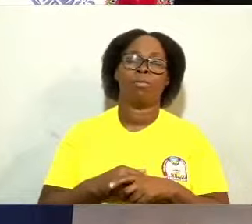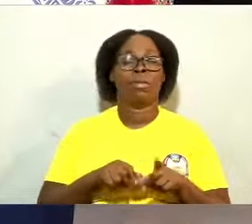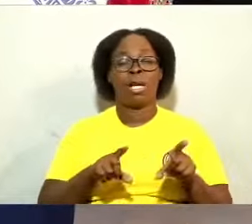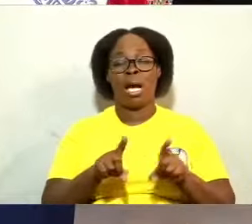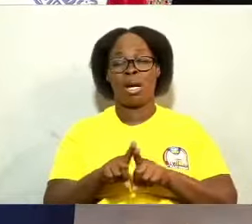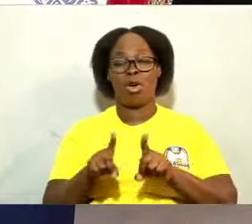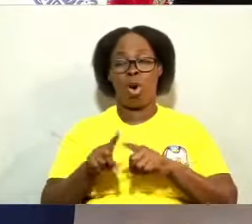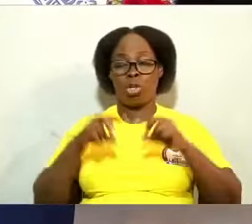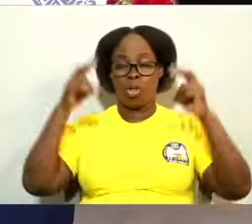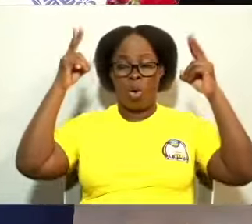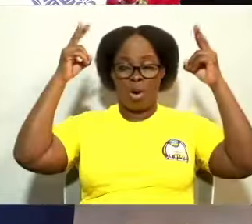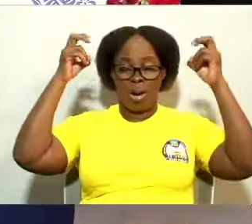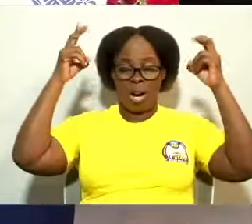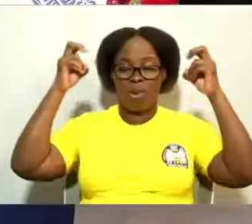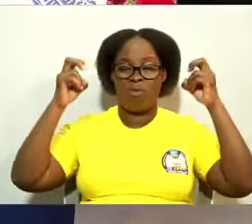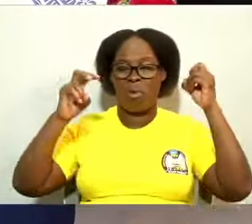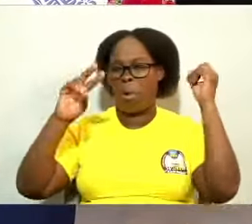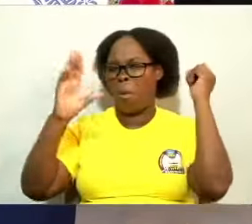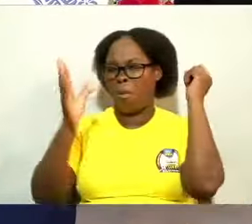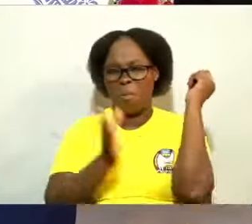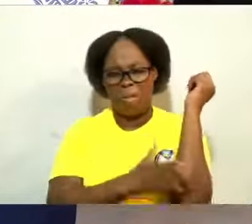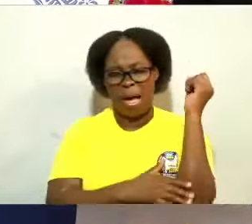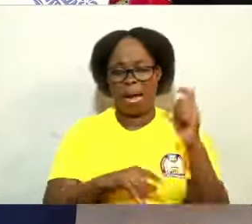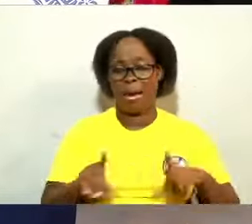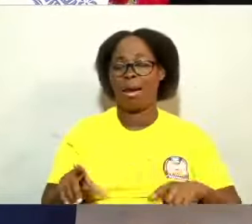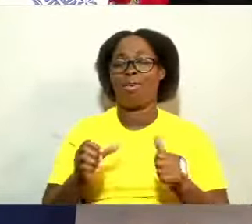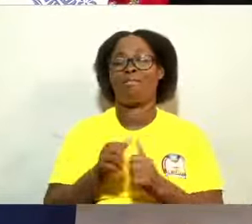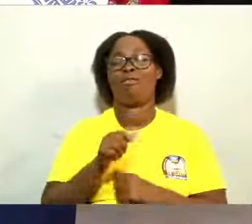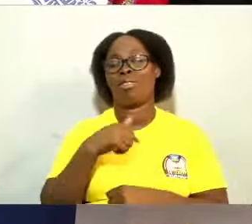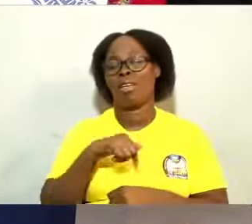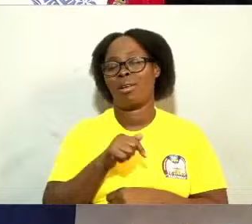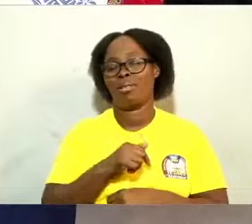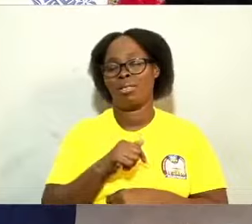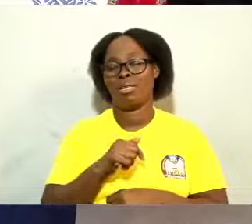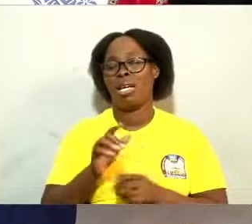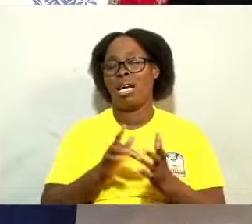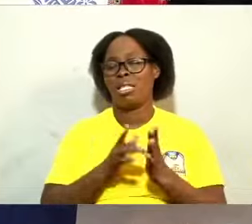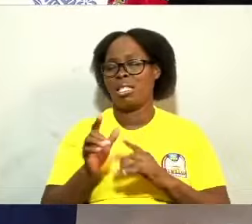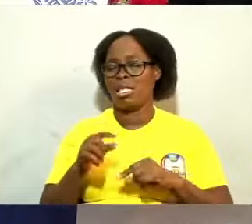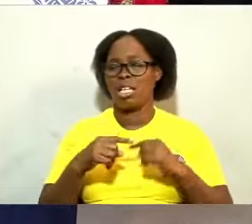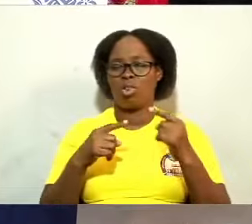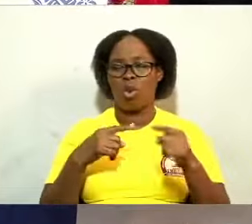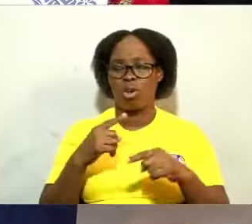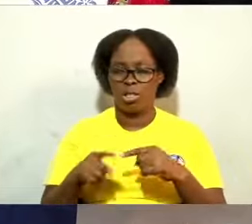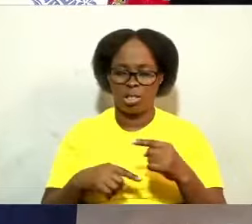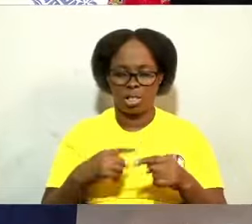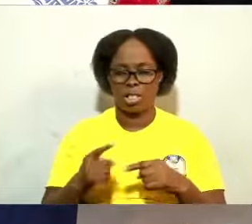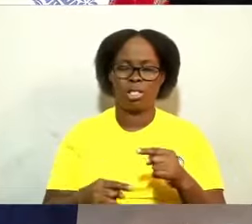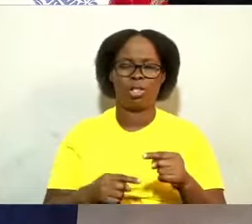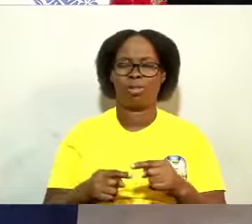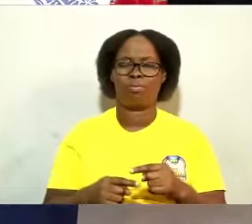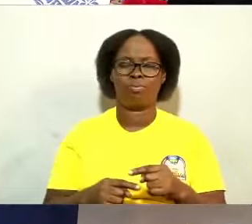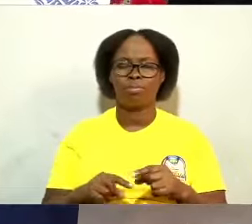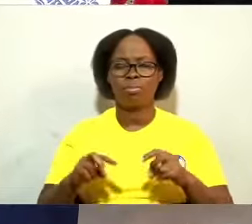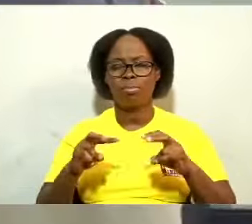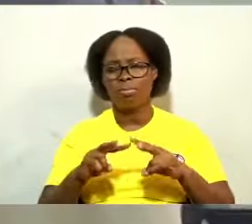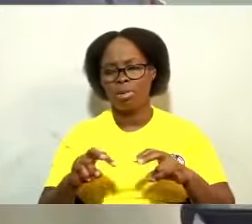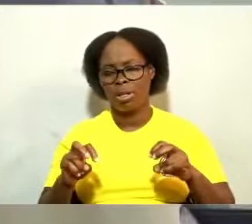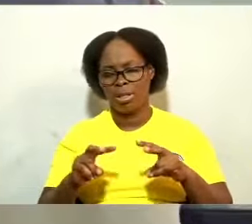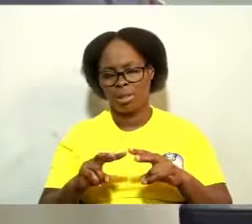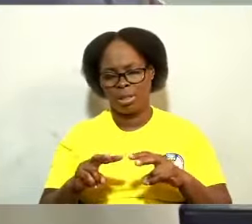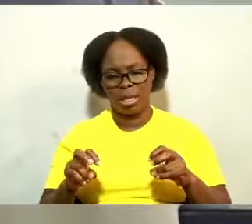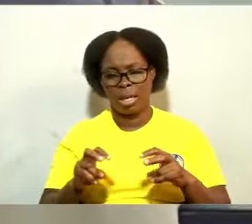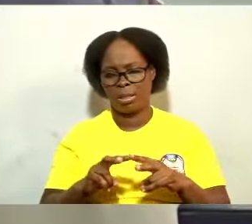hivyo, shetani yule mwovu bado anaishi pamoja nasi. Yesu anaendelea kufuruga nyumba zetu ili tusipate amani ya